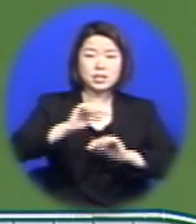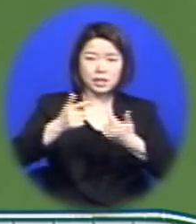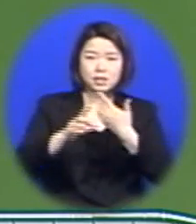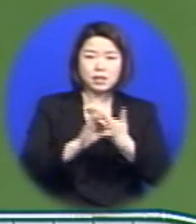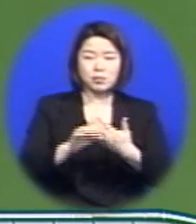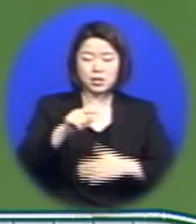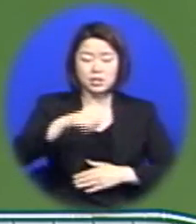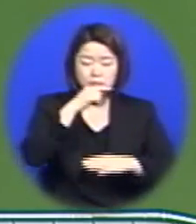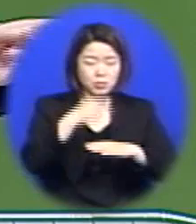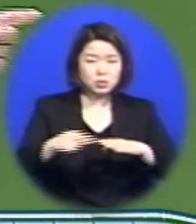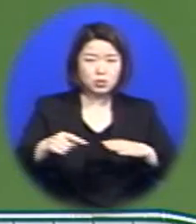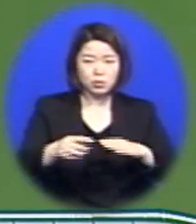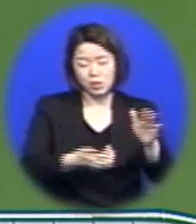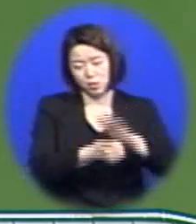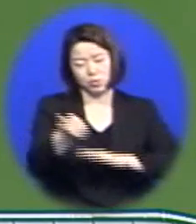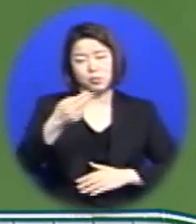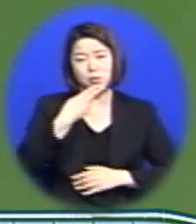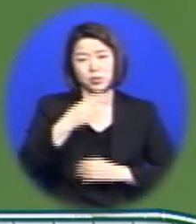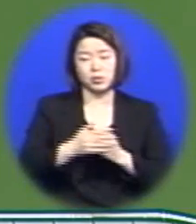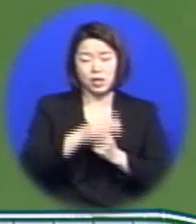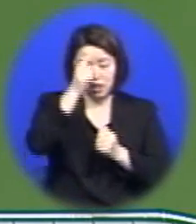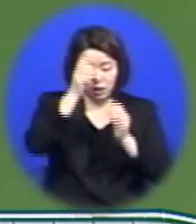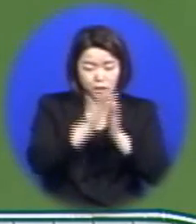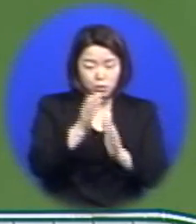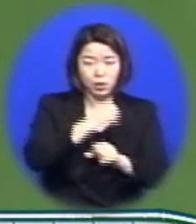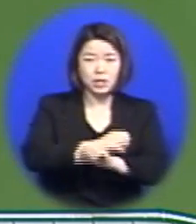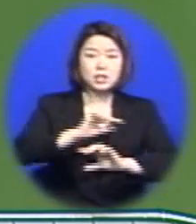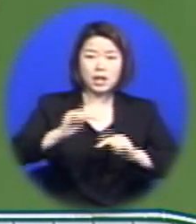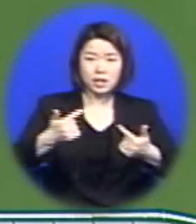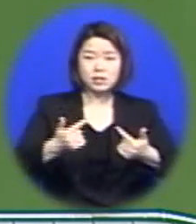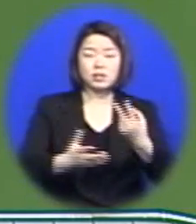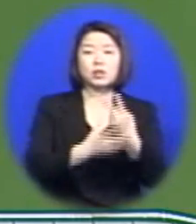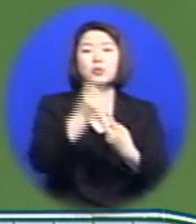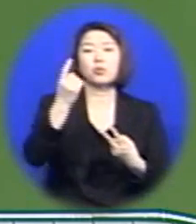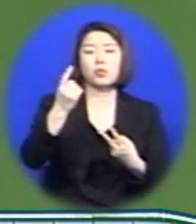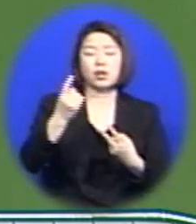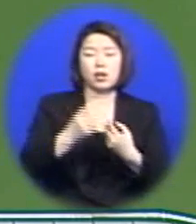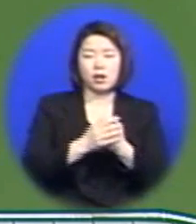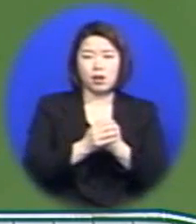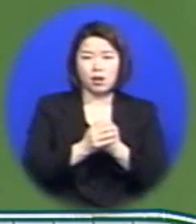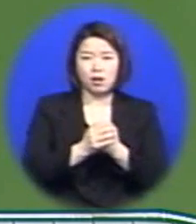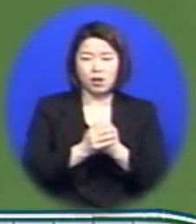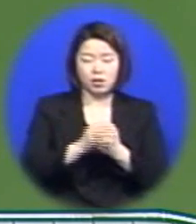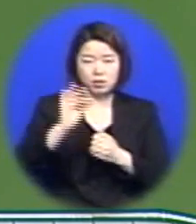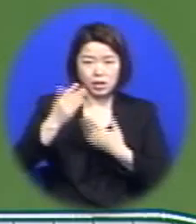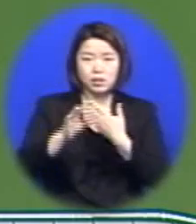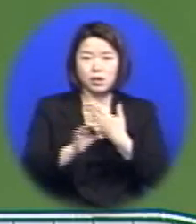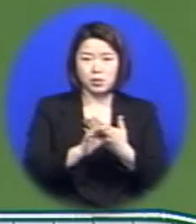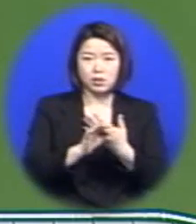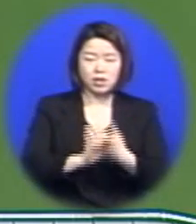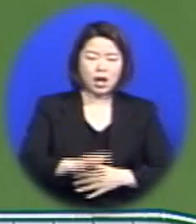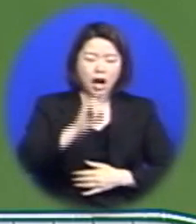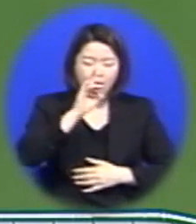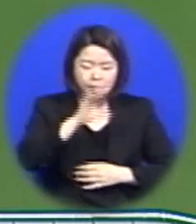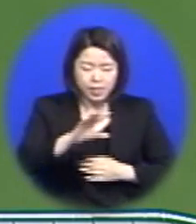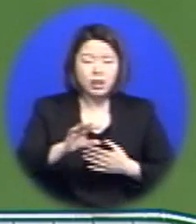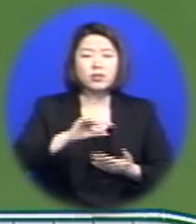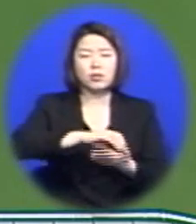없어요 기도하지 않았는데 통일이 되면 안 되는 것만 둬도 못한 통일이 될 수도